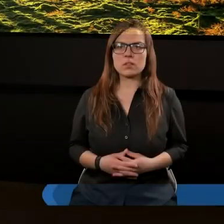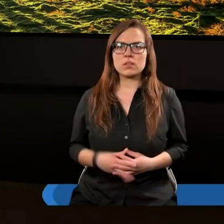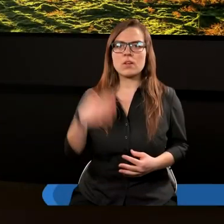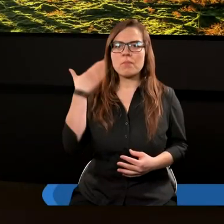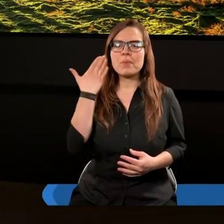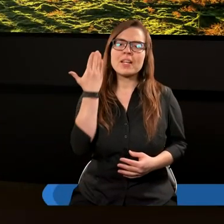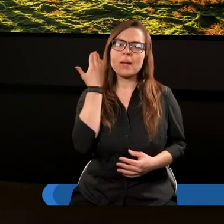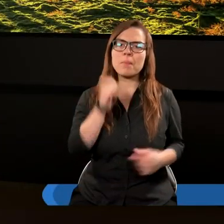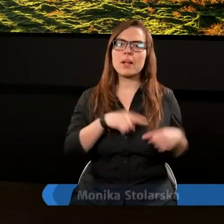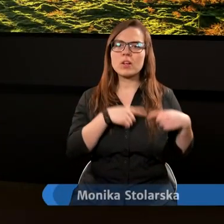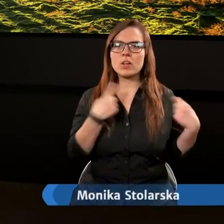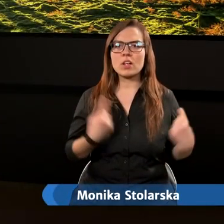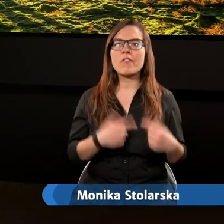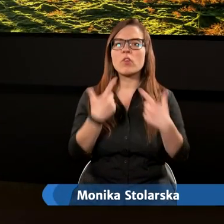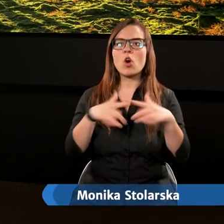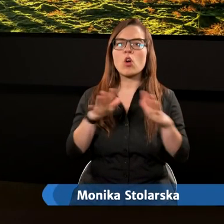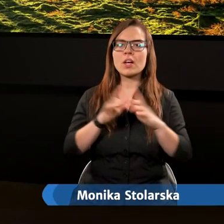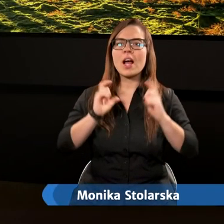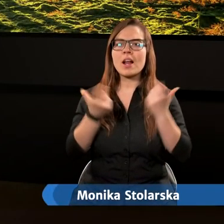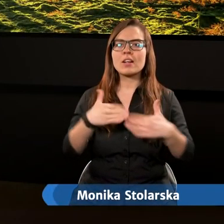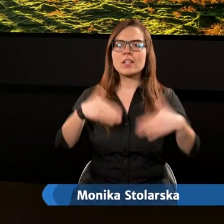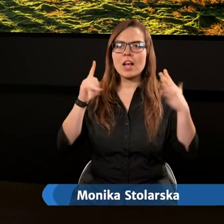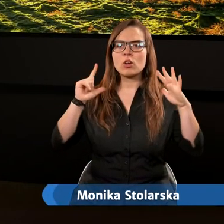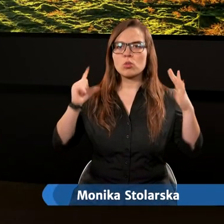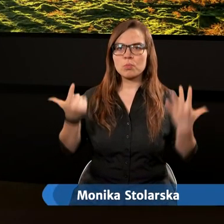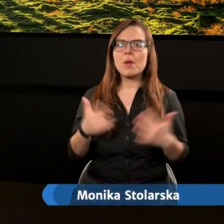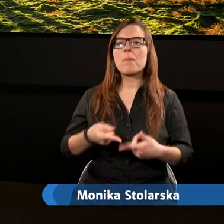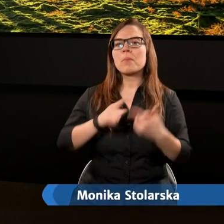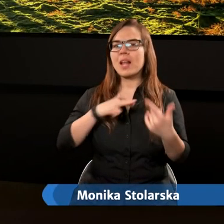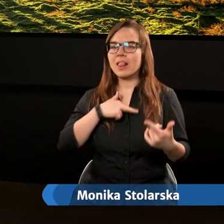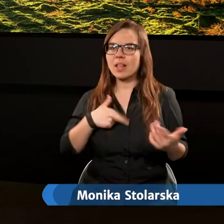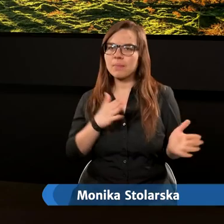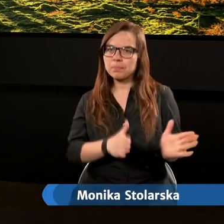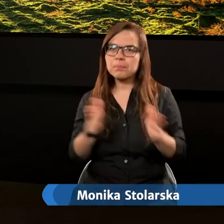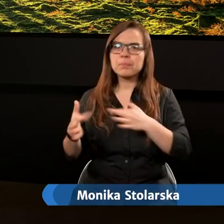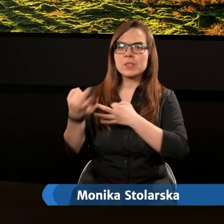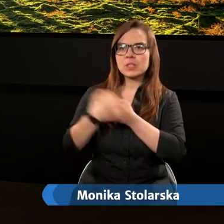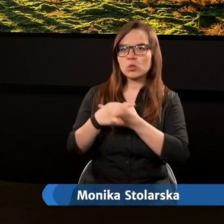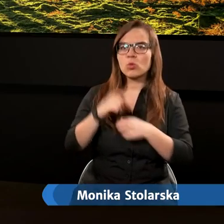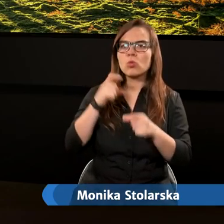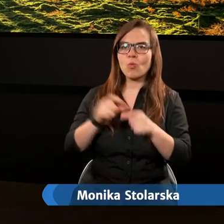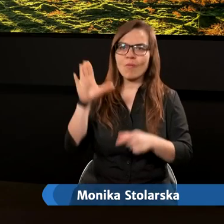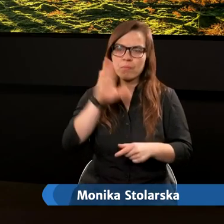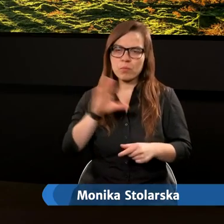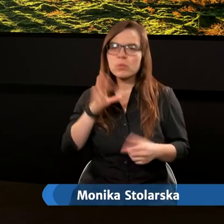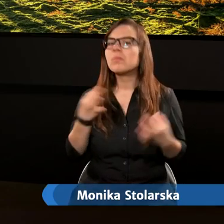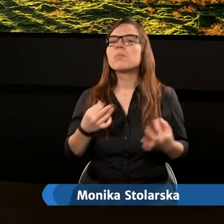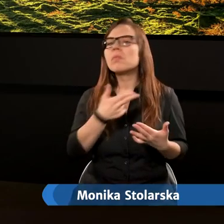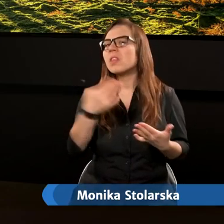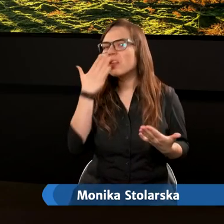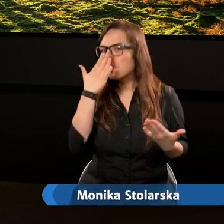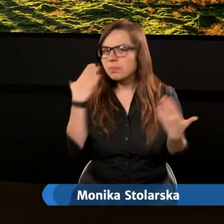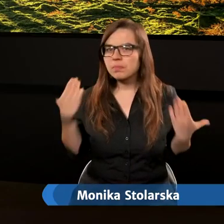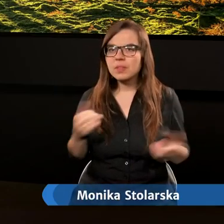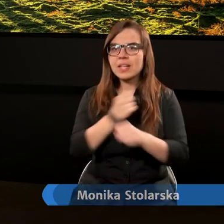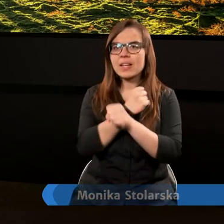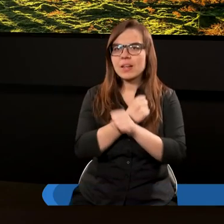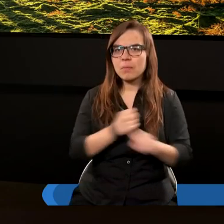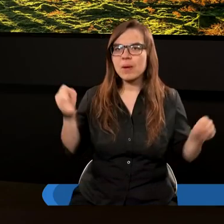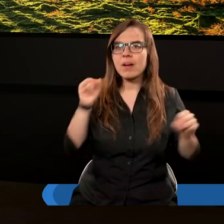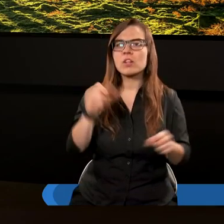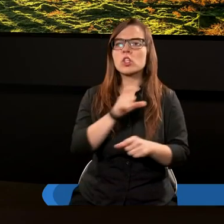Witam bardzo serdecznie w Kościele Adwentystów Dnia 7. Przed nami kolejne studium Słowa Bożego. Dzisiejszy temat – zbawienie